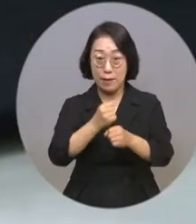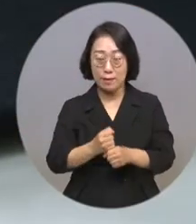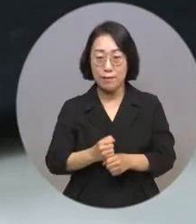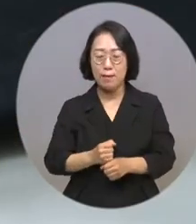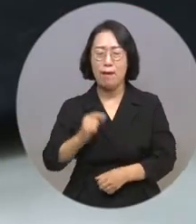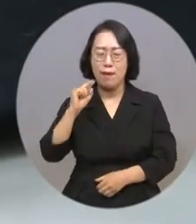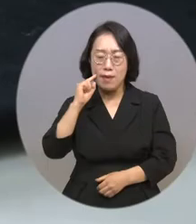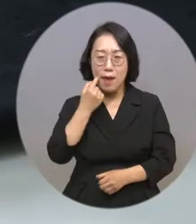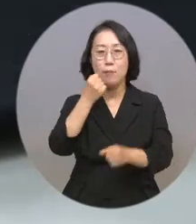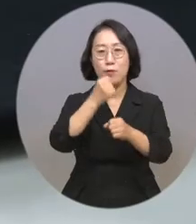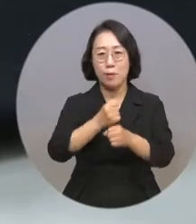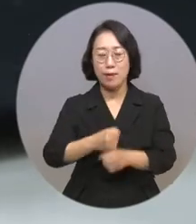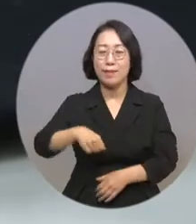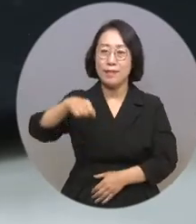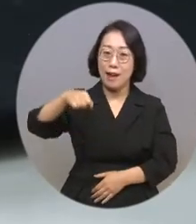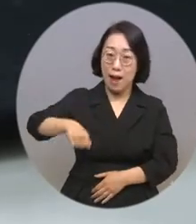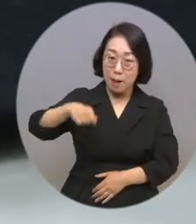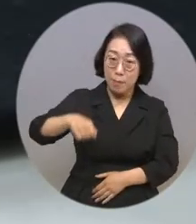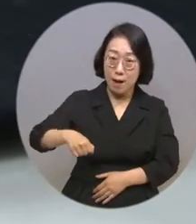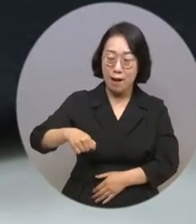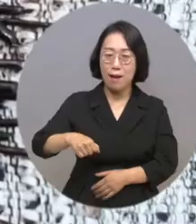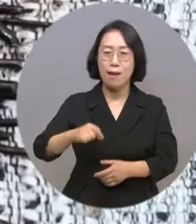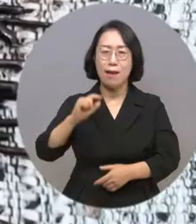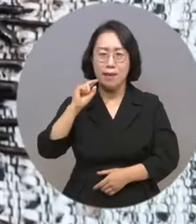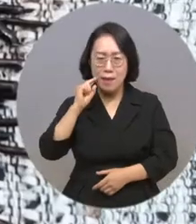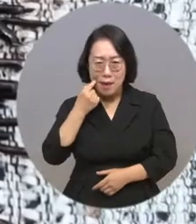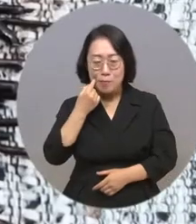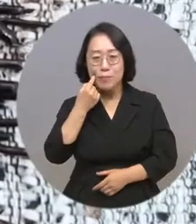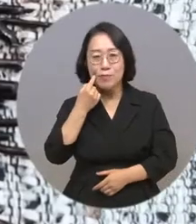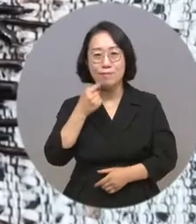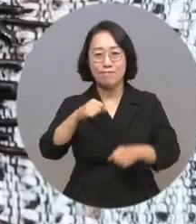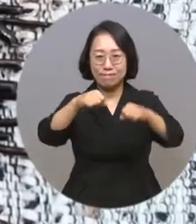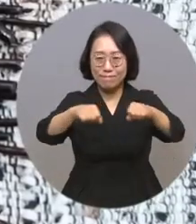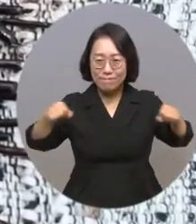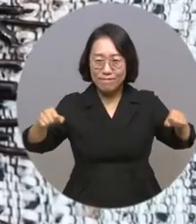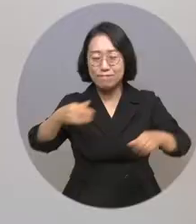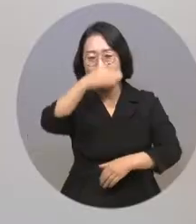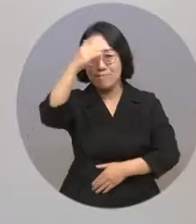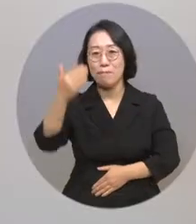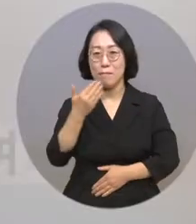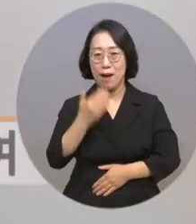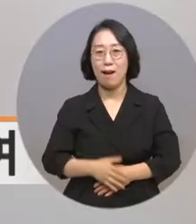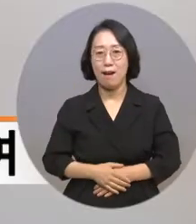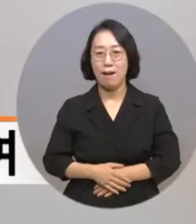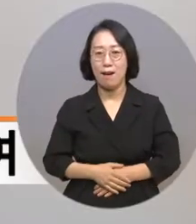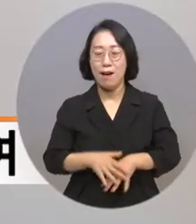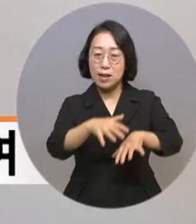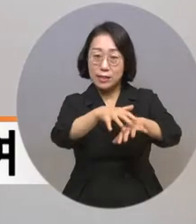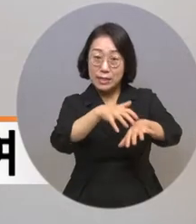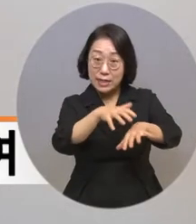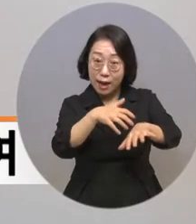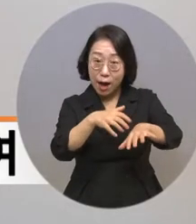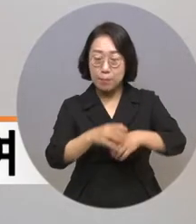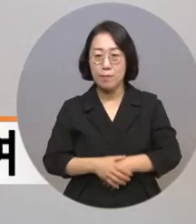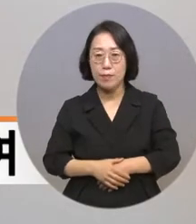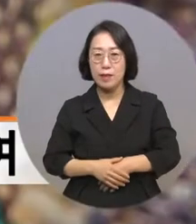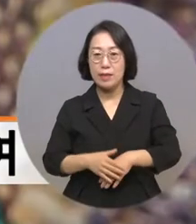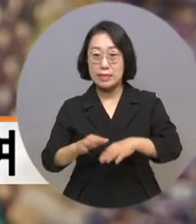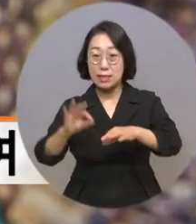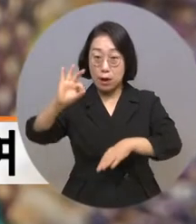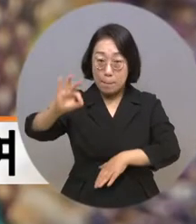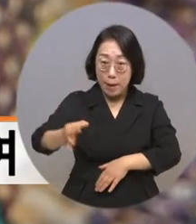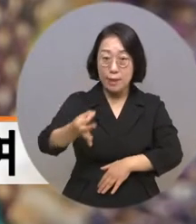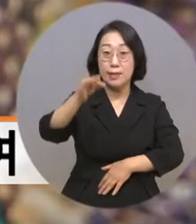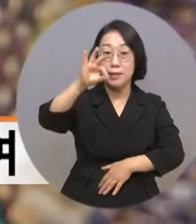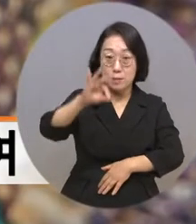다해 채워나간 바느질 땀으로 완성한 수제품 가방이 있습니다. 원단의 질감에 실과 바늘로